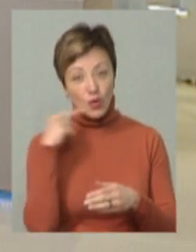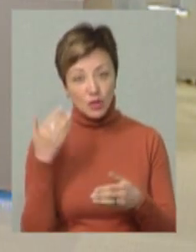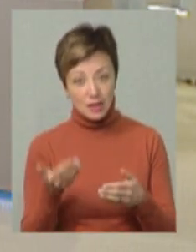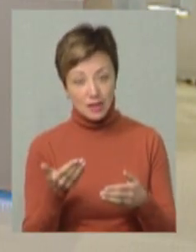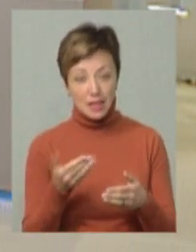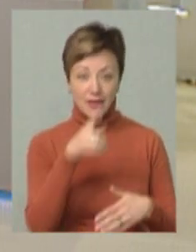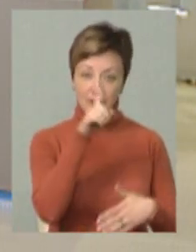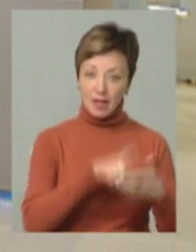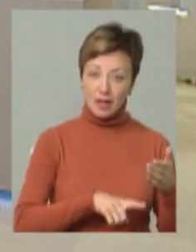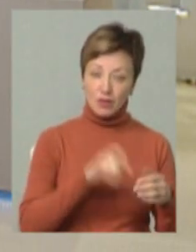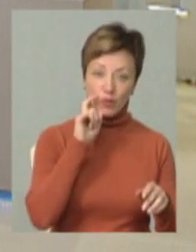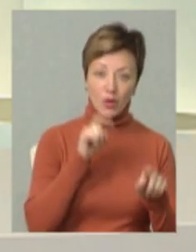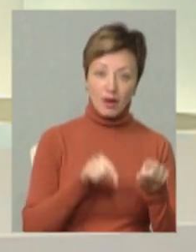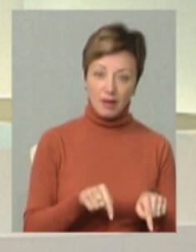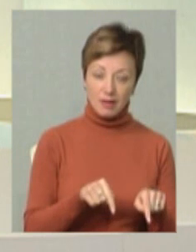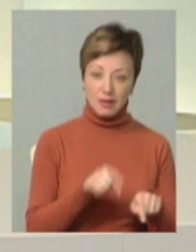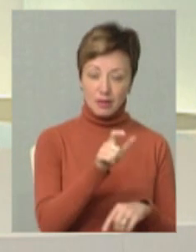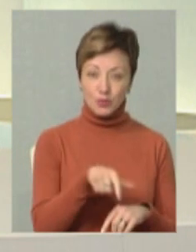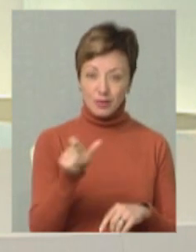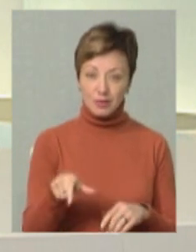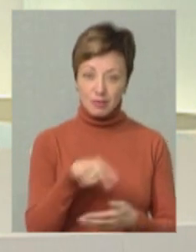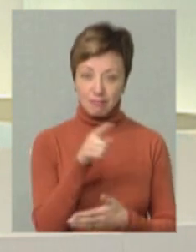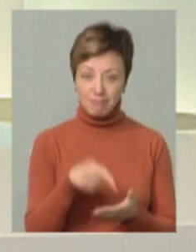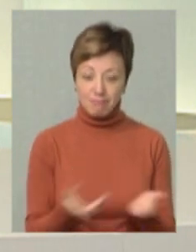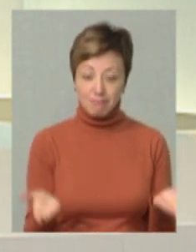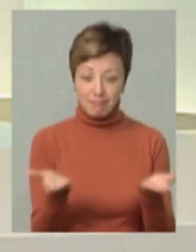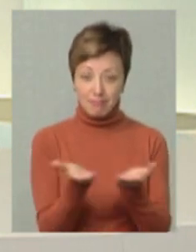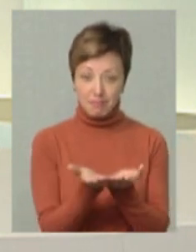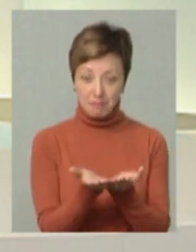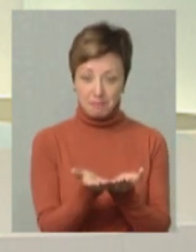і віряни, ті, що в Україні? Якщо взяти